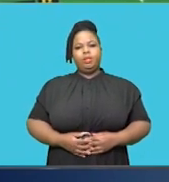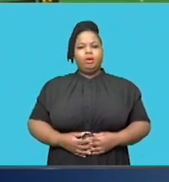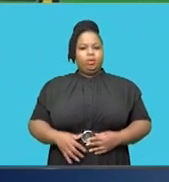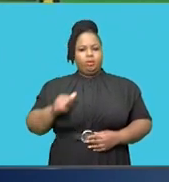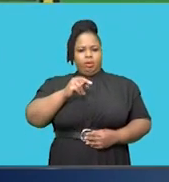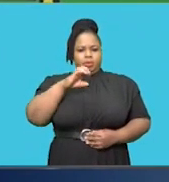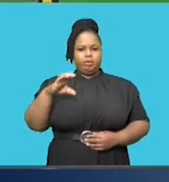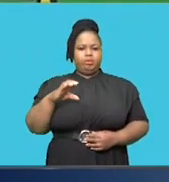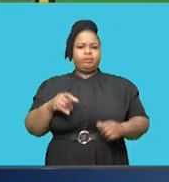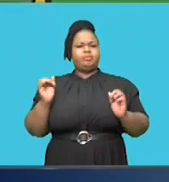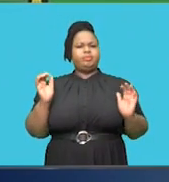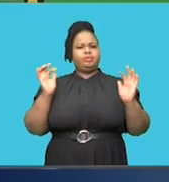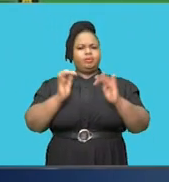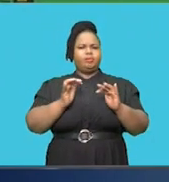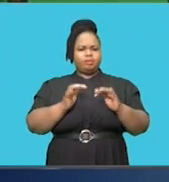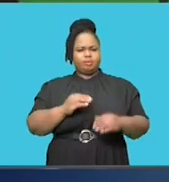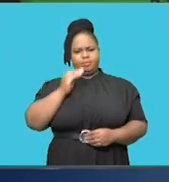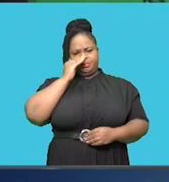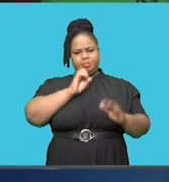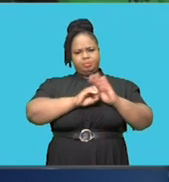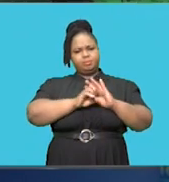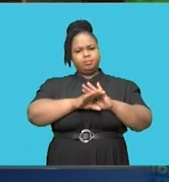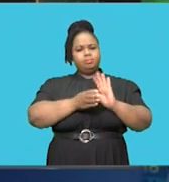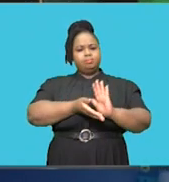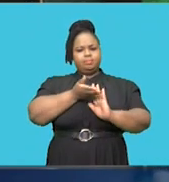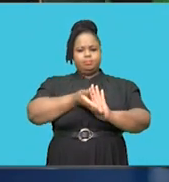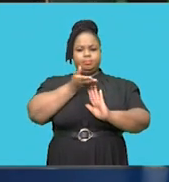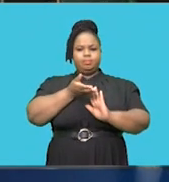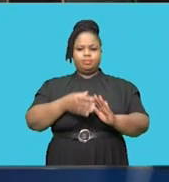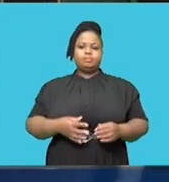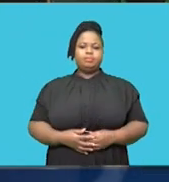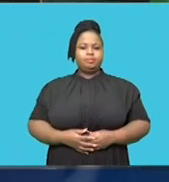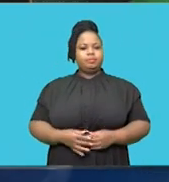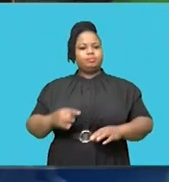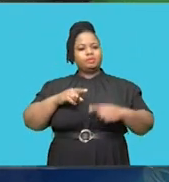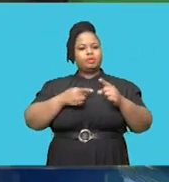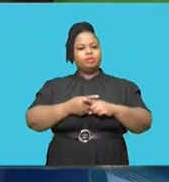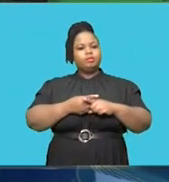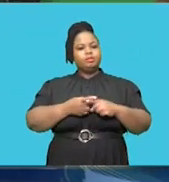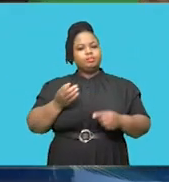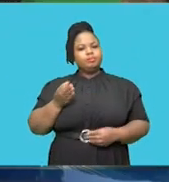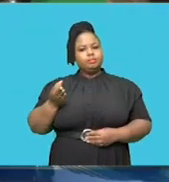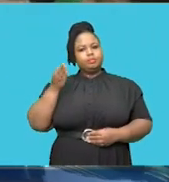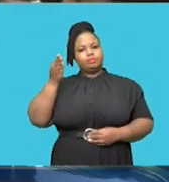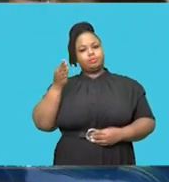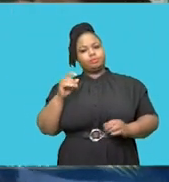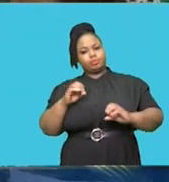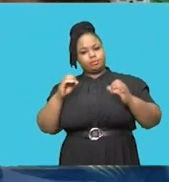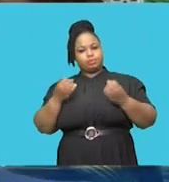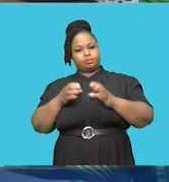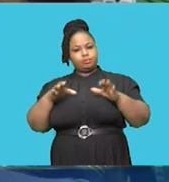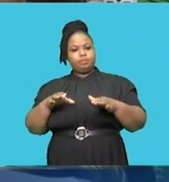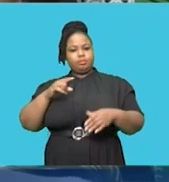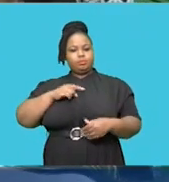we-ANC ubambe indibano nonondaba ukunika ingxelo malunga namalungu amatsha walo mbutho.